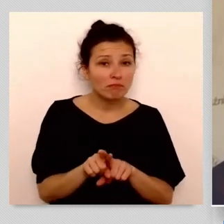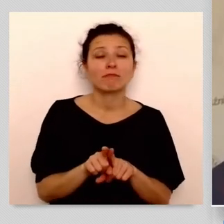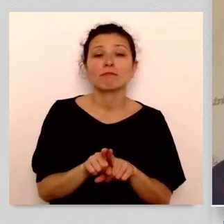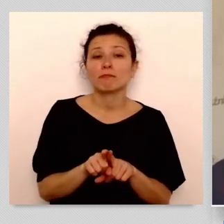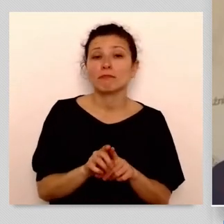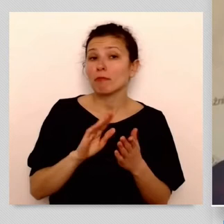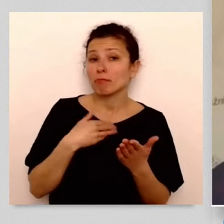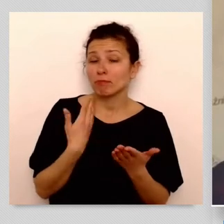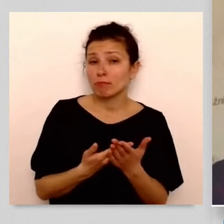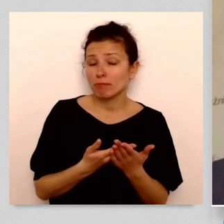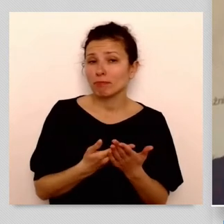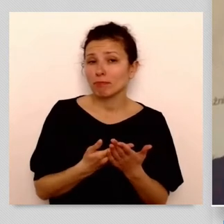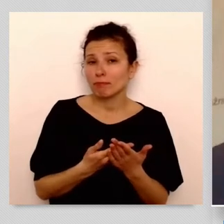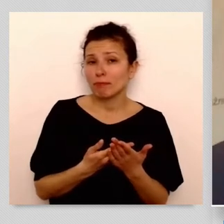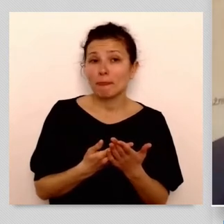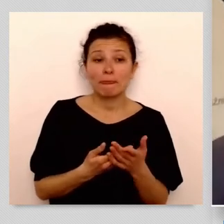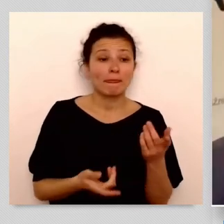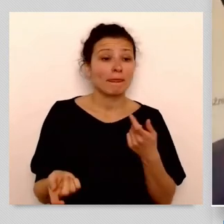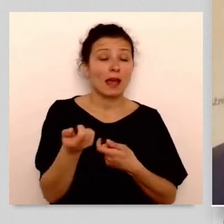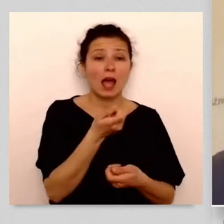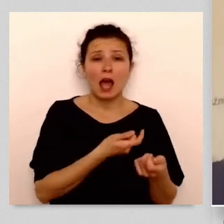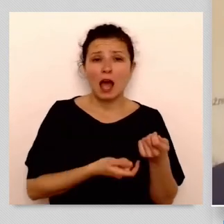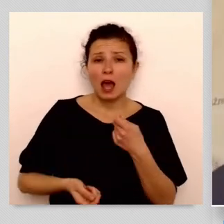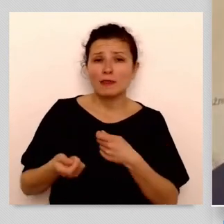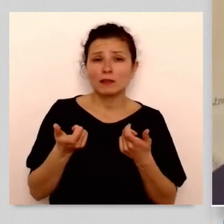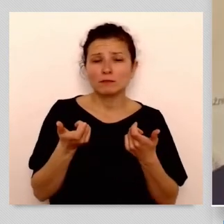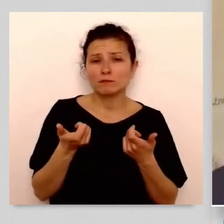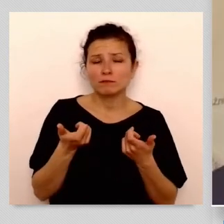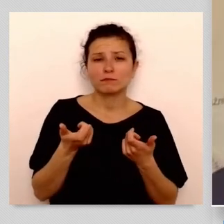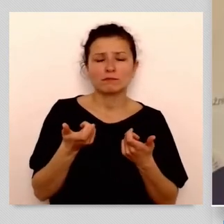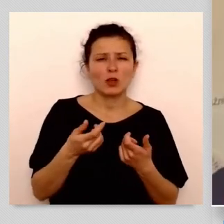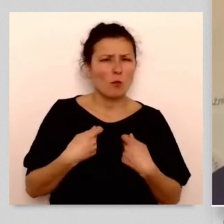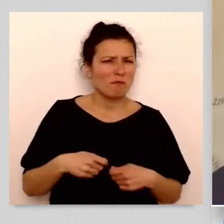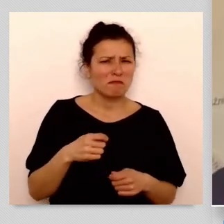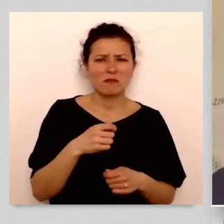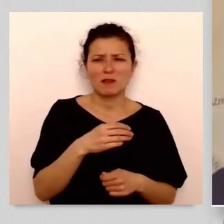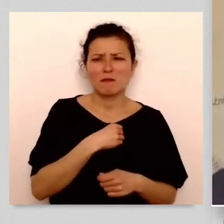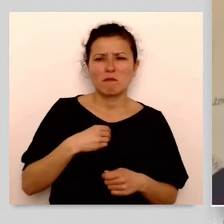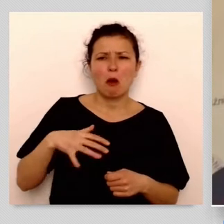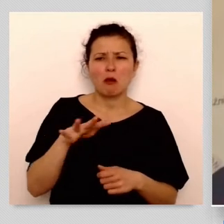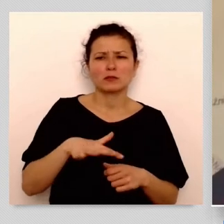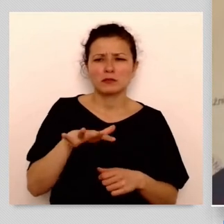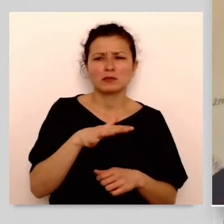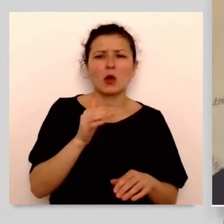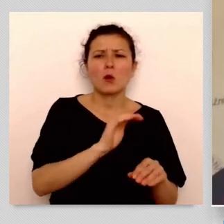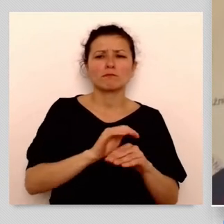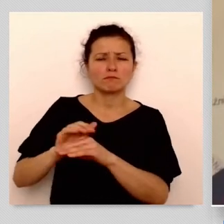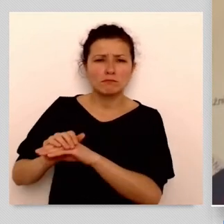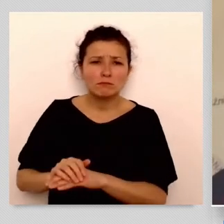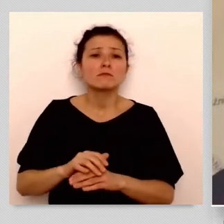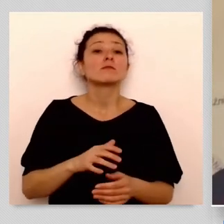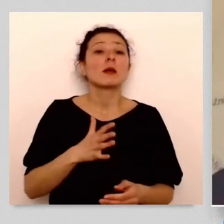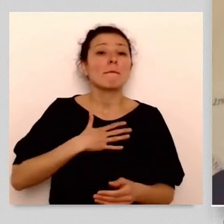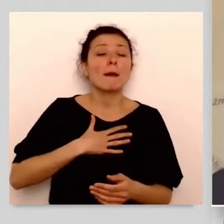na przykład z handlu uprawnieniami my w Polsce uzyskaliśmy od roku 2016 ponad 86